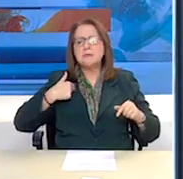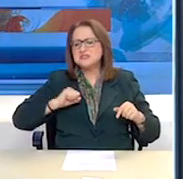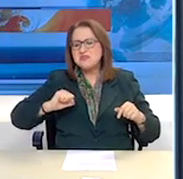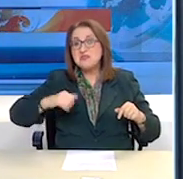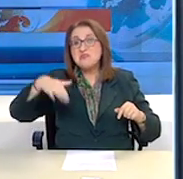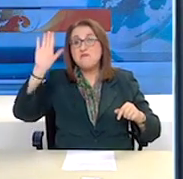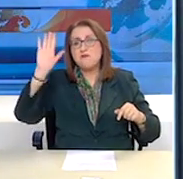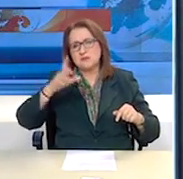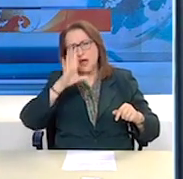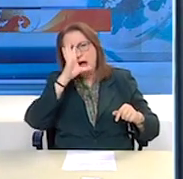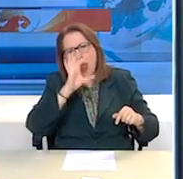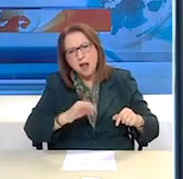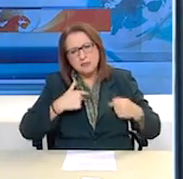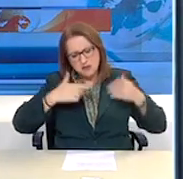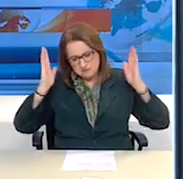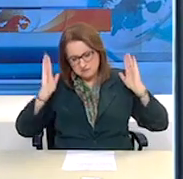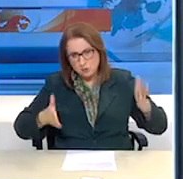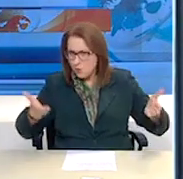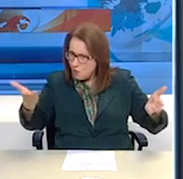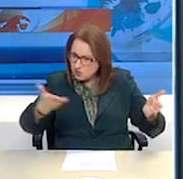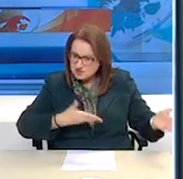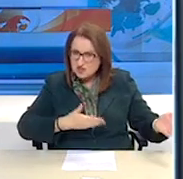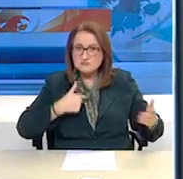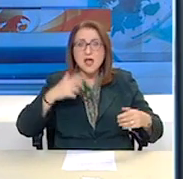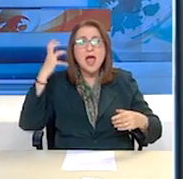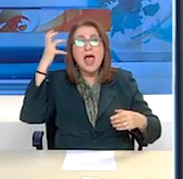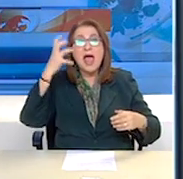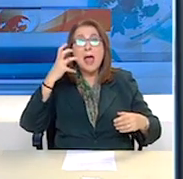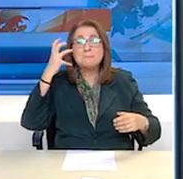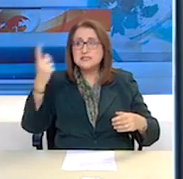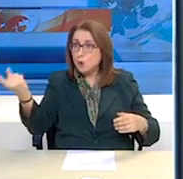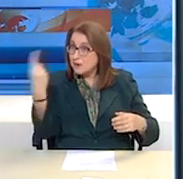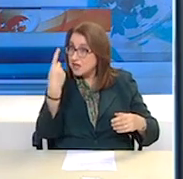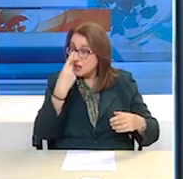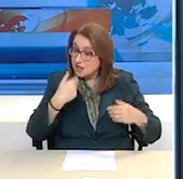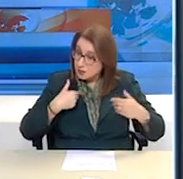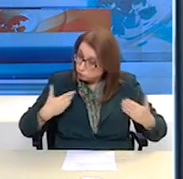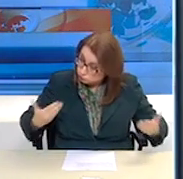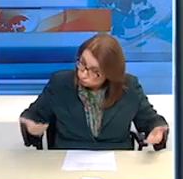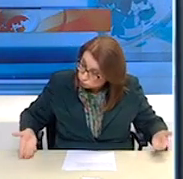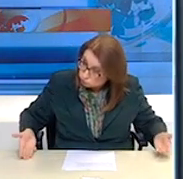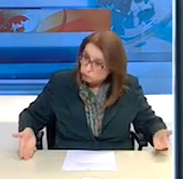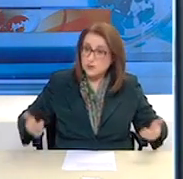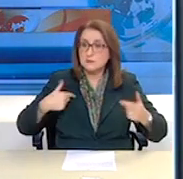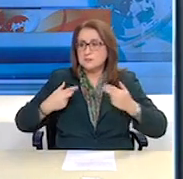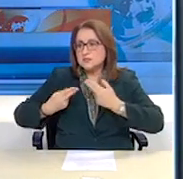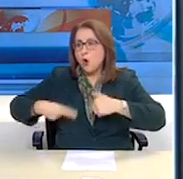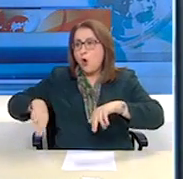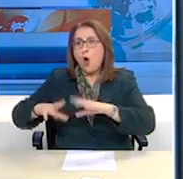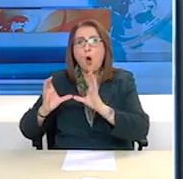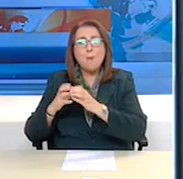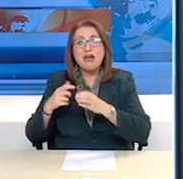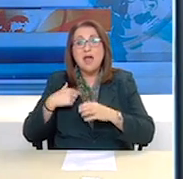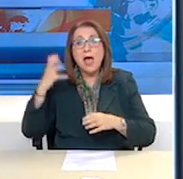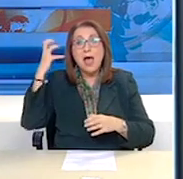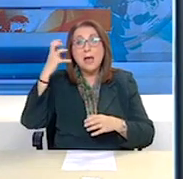Είμαστε προασπιστές της και θα συνεχίσουμε έτσι. Άλλωστε, δεν θα μπορούσε να κάνει κάτι διαφορετικό μια ομάδα επιστημόνων. Αν